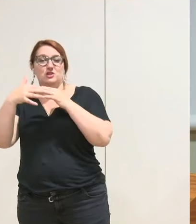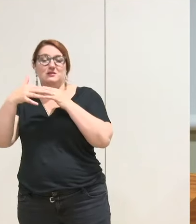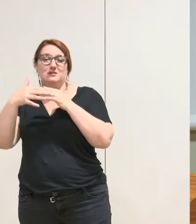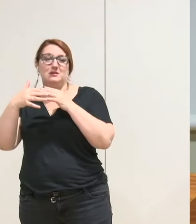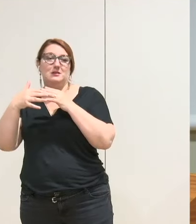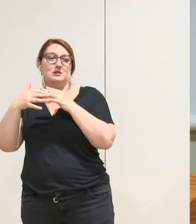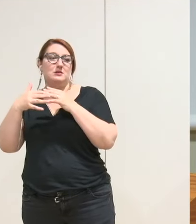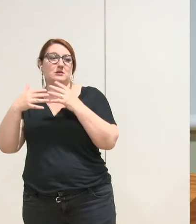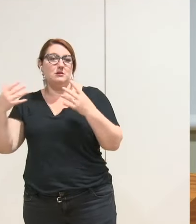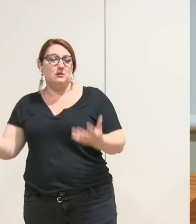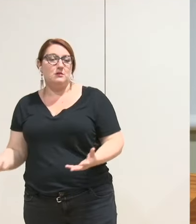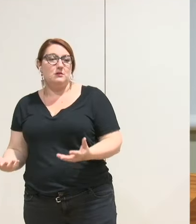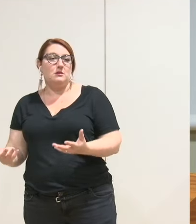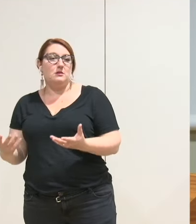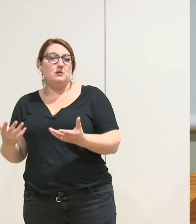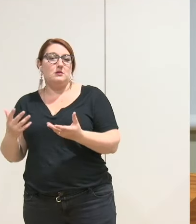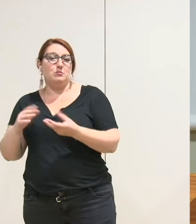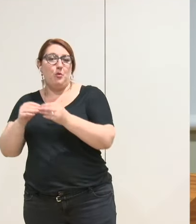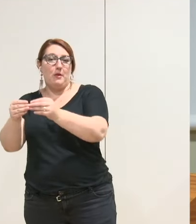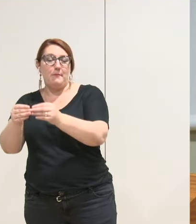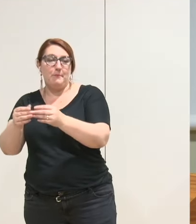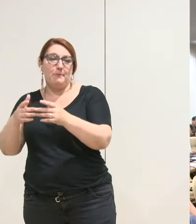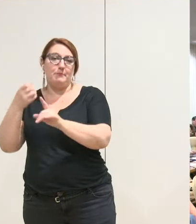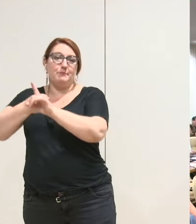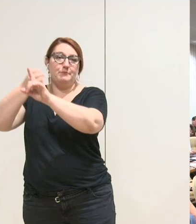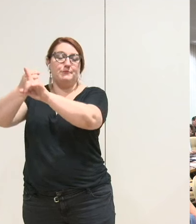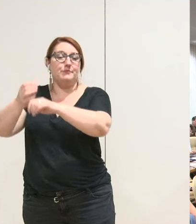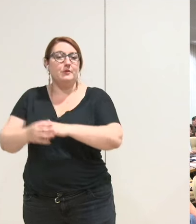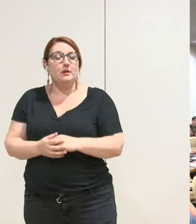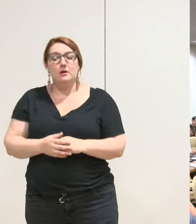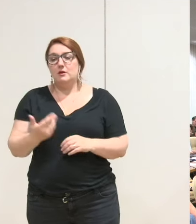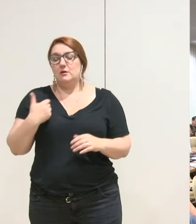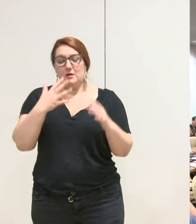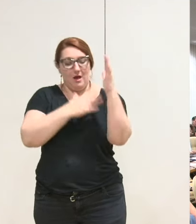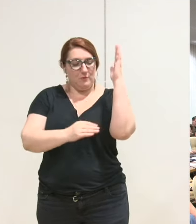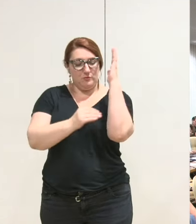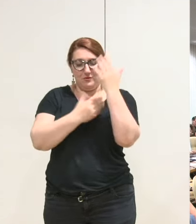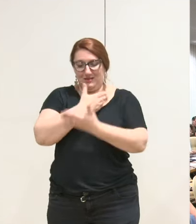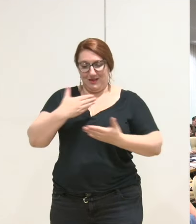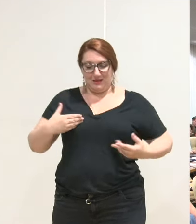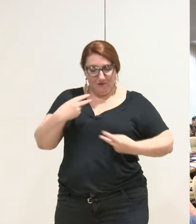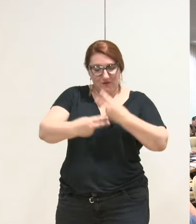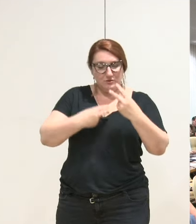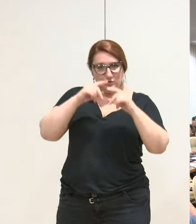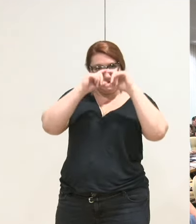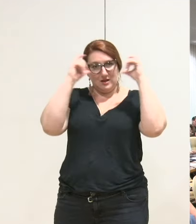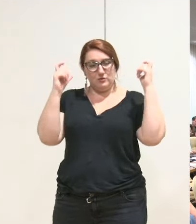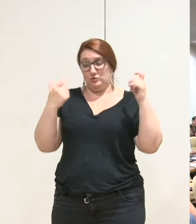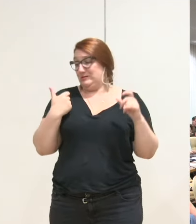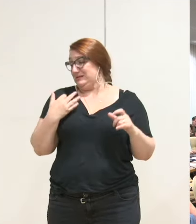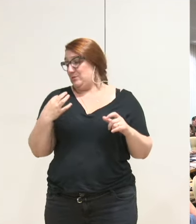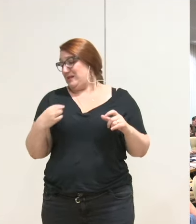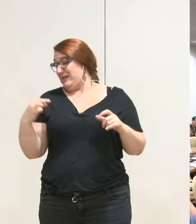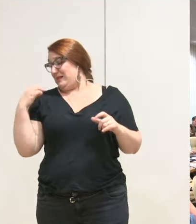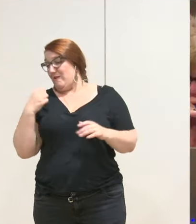la la diversité qui vous avez une dernière version des statut tels qu'ils ont été travaillés en fin de semaine dernière c'est explique euh et vous avez